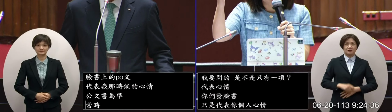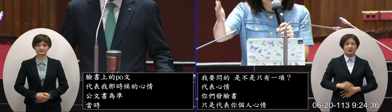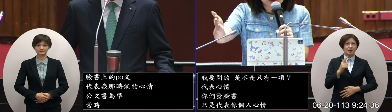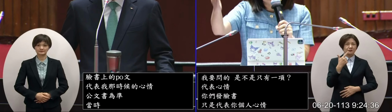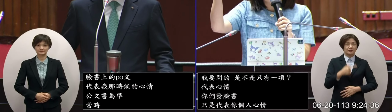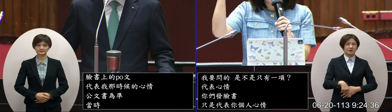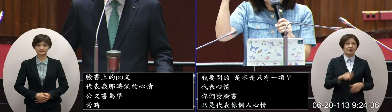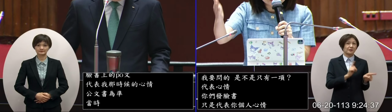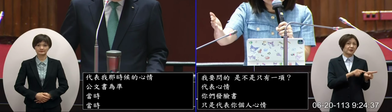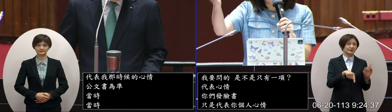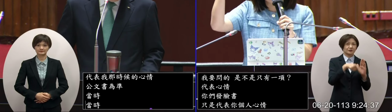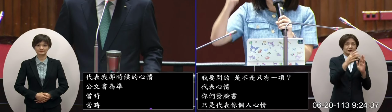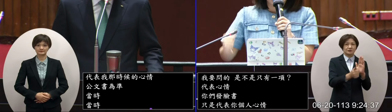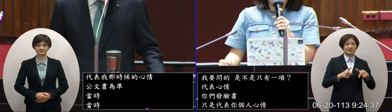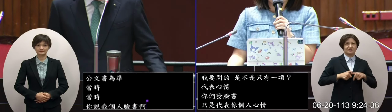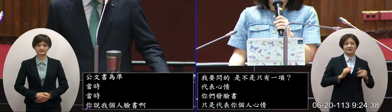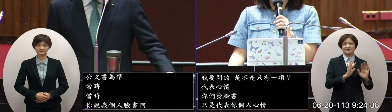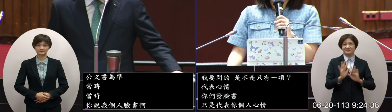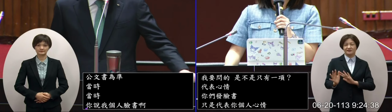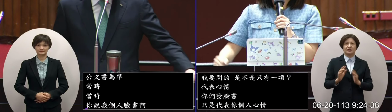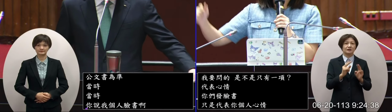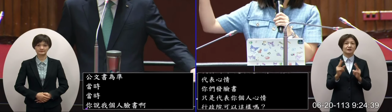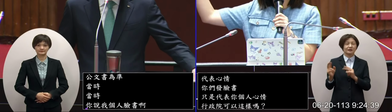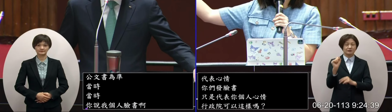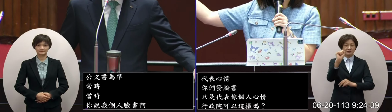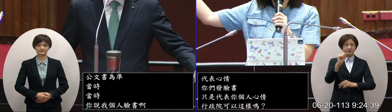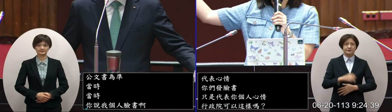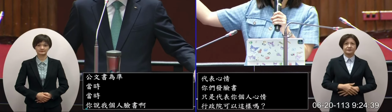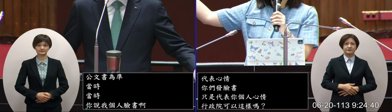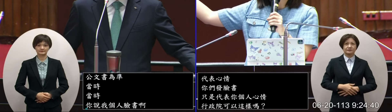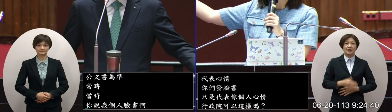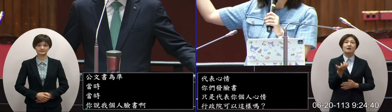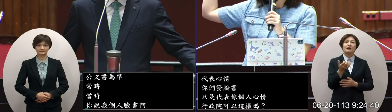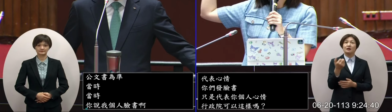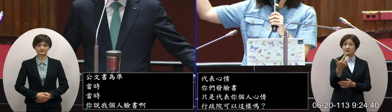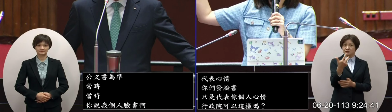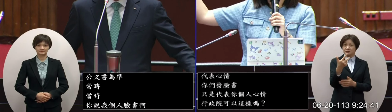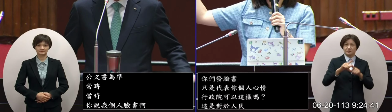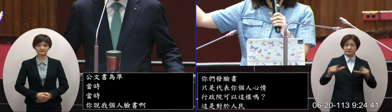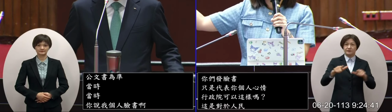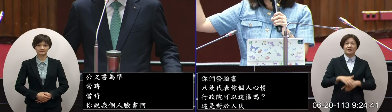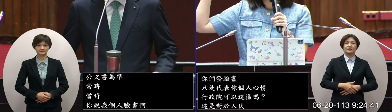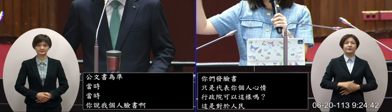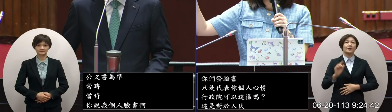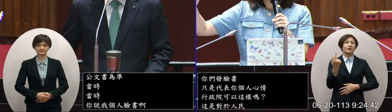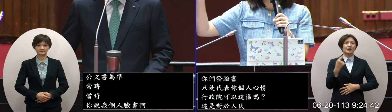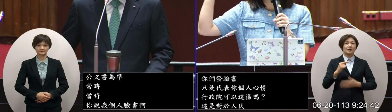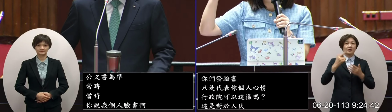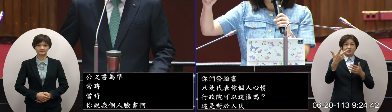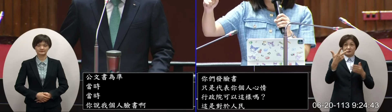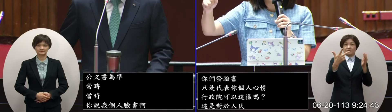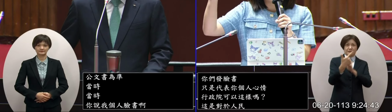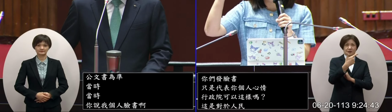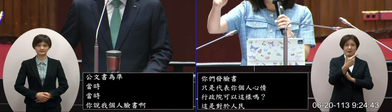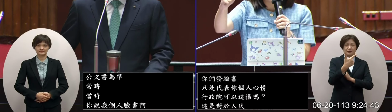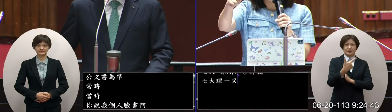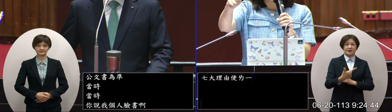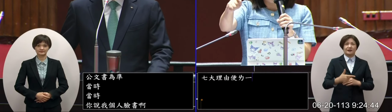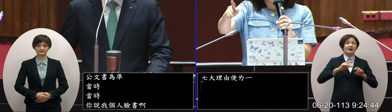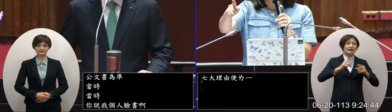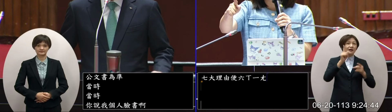按照我们院长的心情来处理的。所以7大，你刚告诉我说7大理由变6项，只改了一个